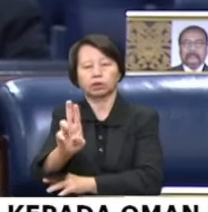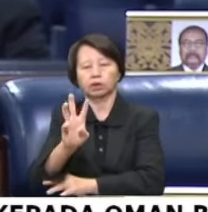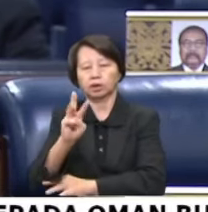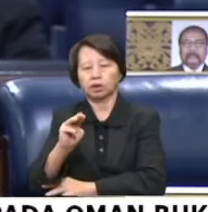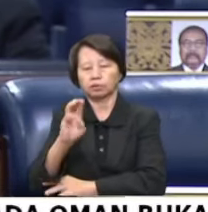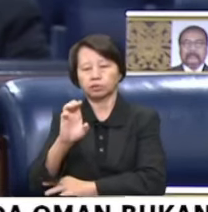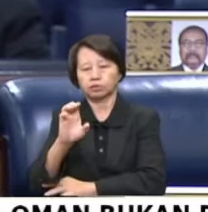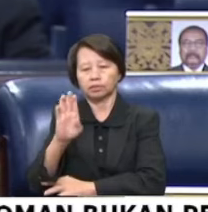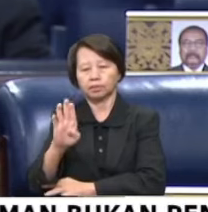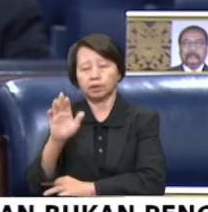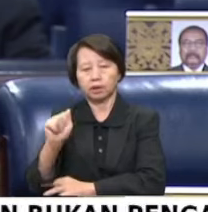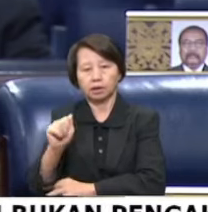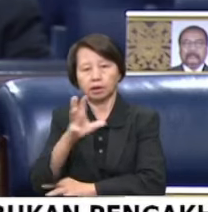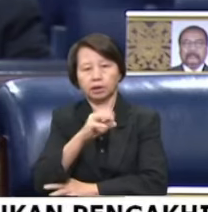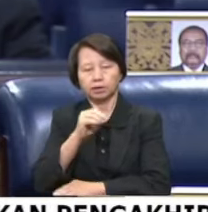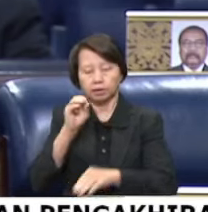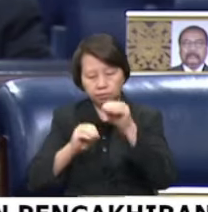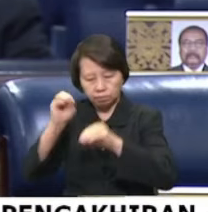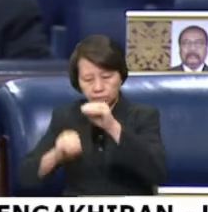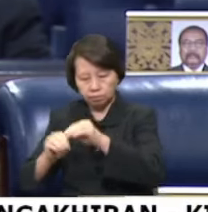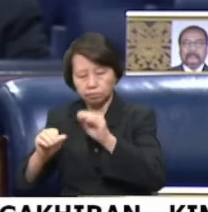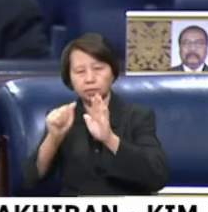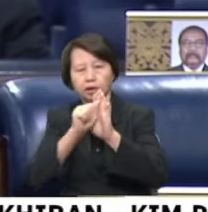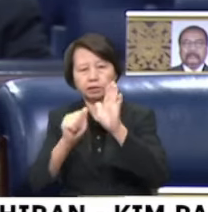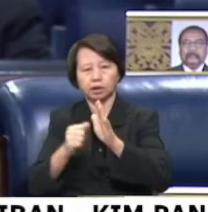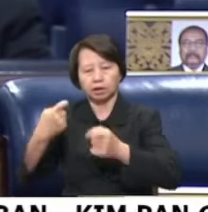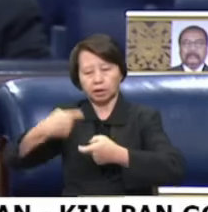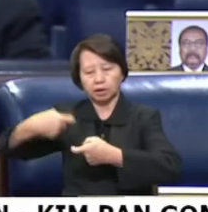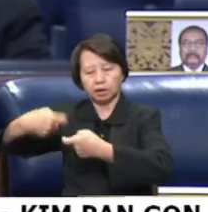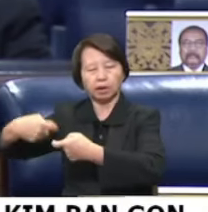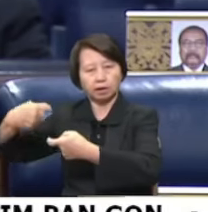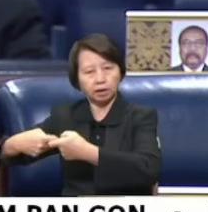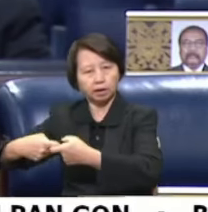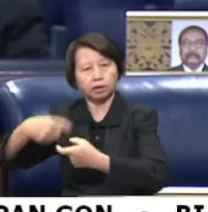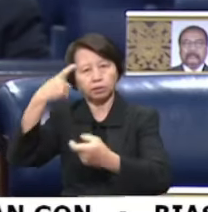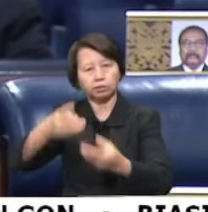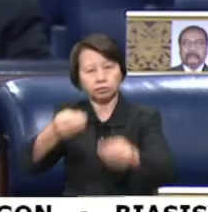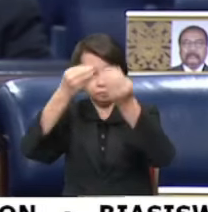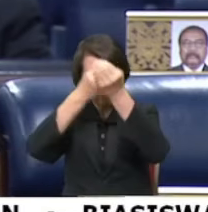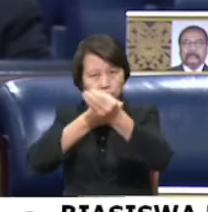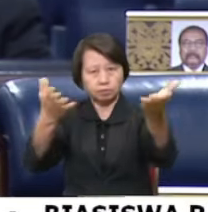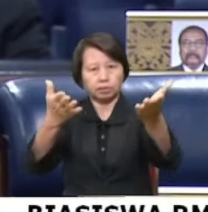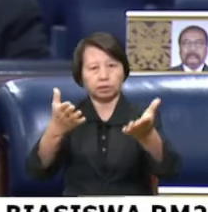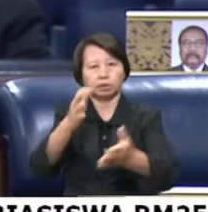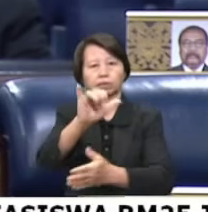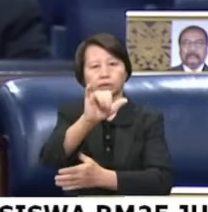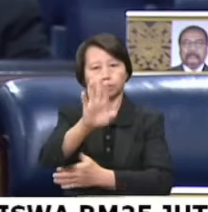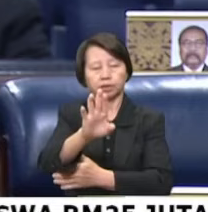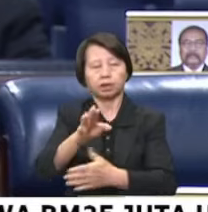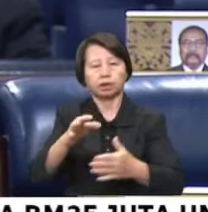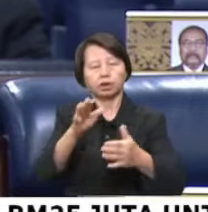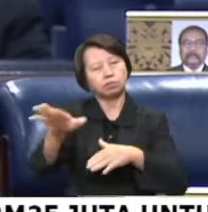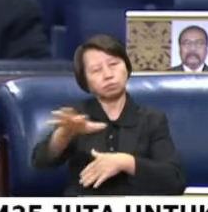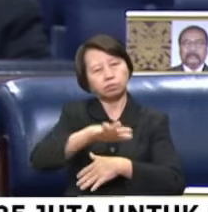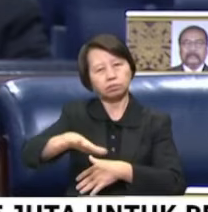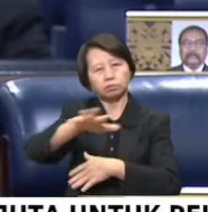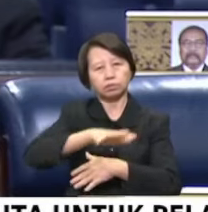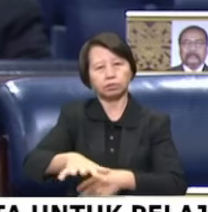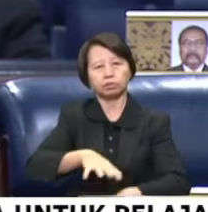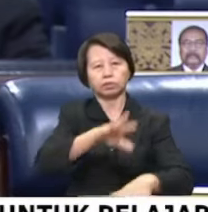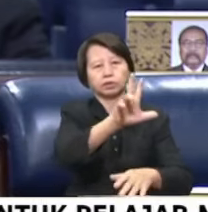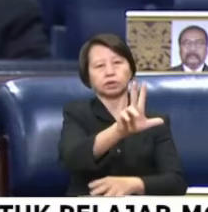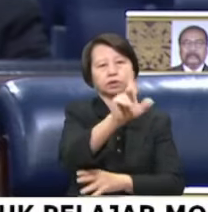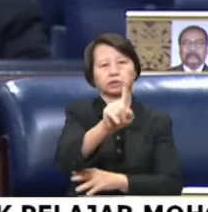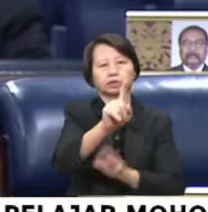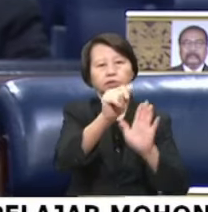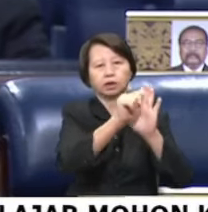MCBA dan RUU pindaan akta-akta berkaitan. Untuk makluman yang berhormat, sebanyak sekurang-kurangnya